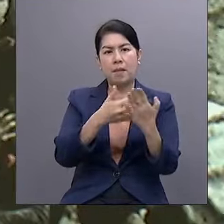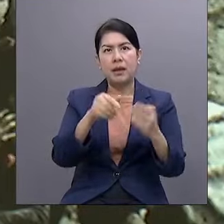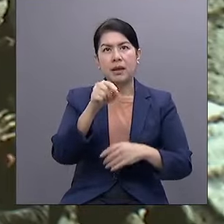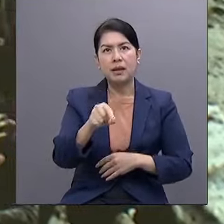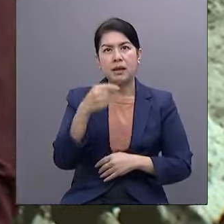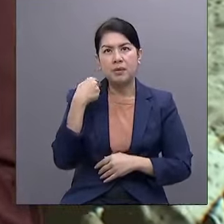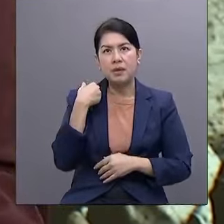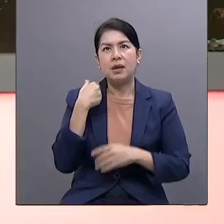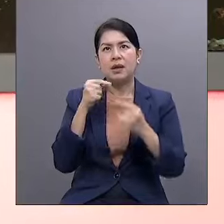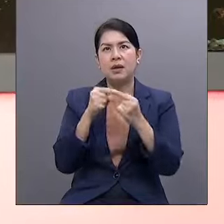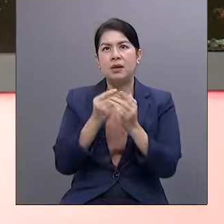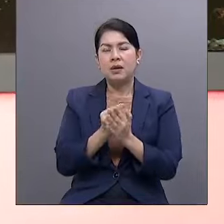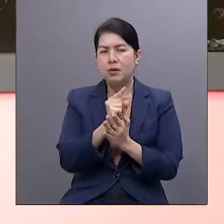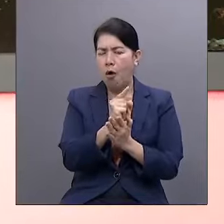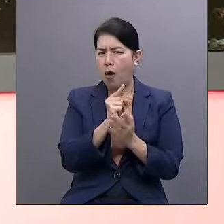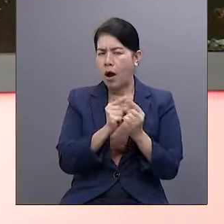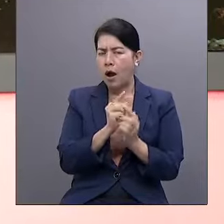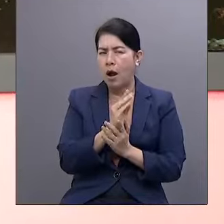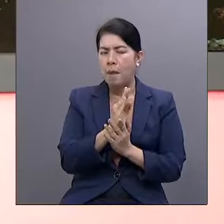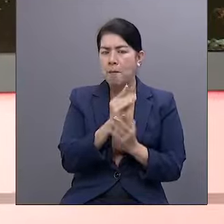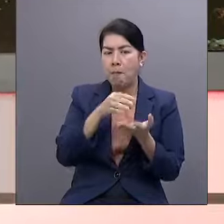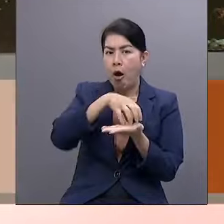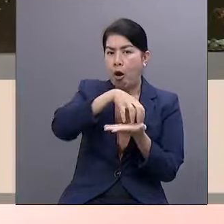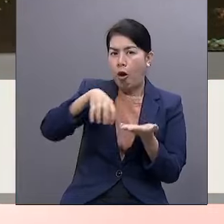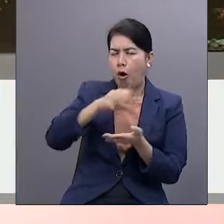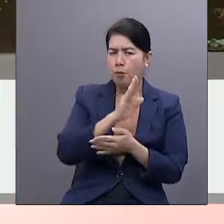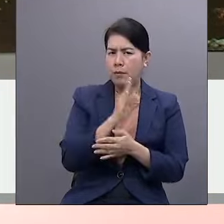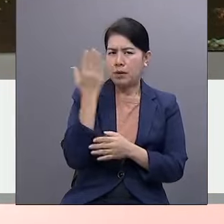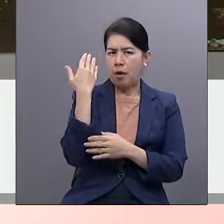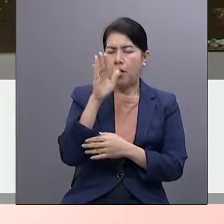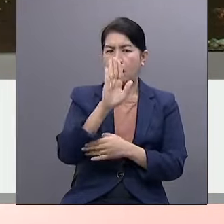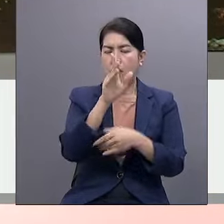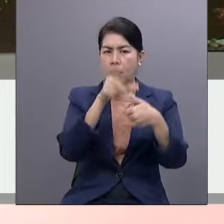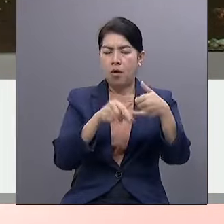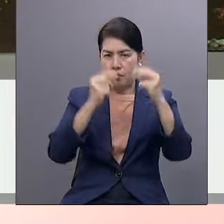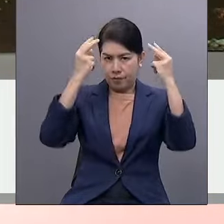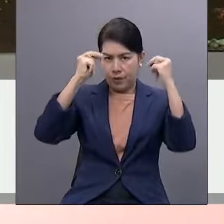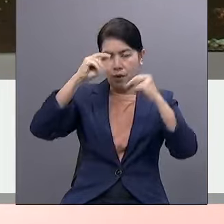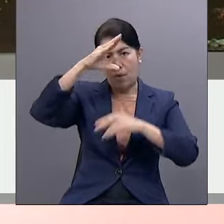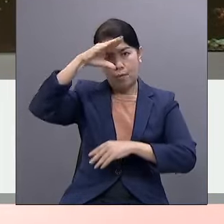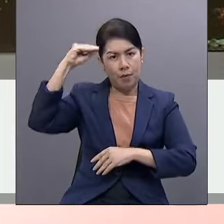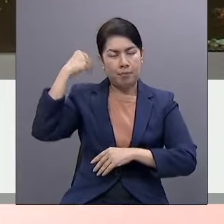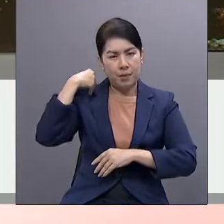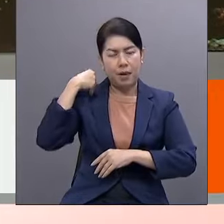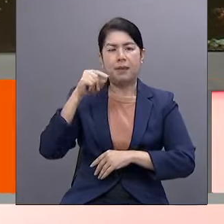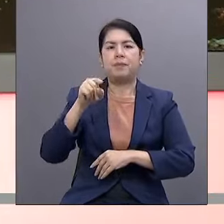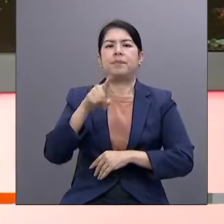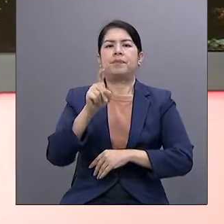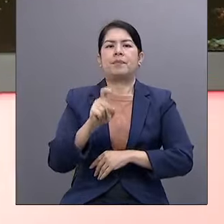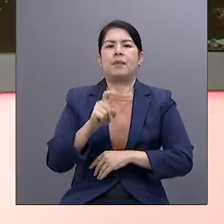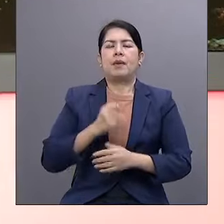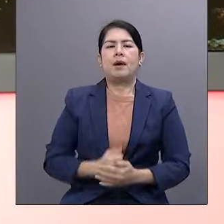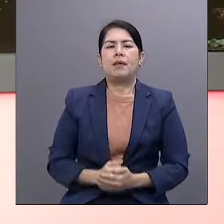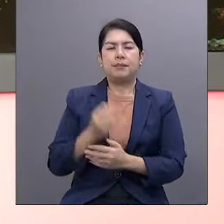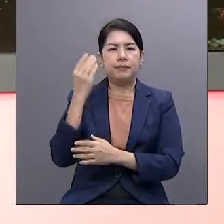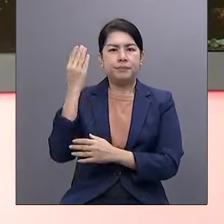เปล่าคะ คุณผู้ชมคะมาตรการจำกัดการรับผู้อพยพเนี่ยถือเป็นประเด็นที่โจไบเดนเขาใช้ในการโจมตีโดนัลด์ทรัมป์สมัยที่ทรัม